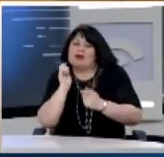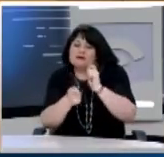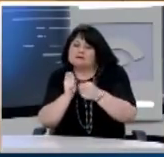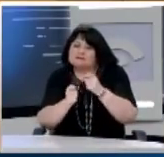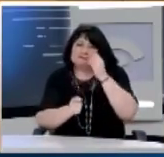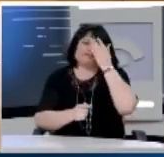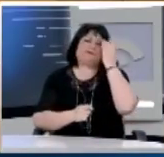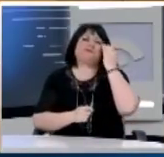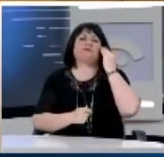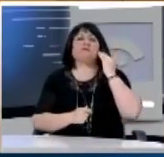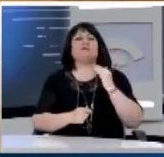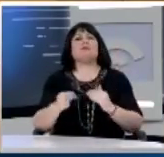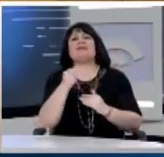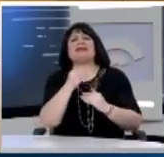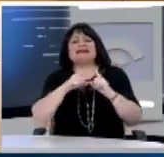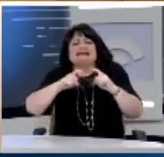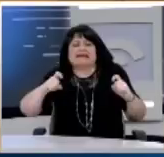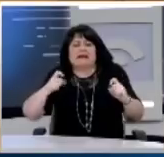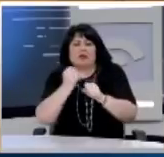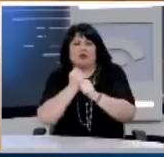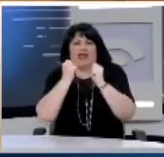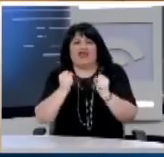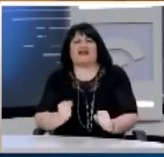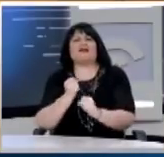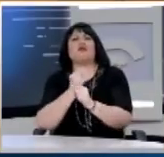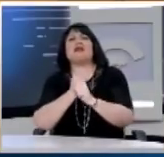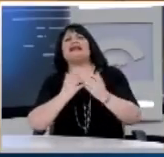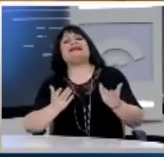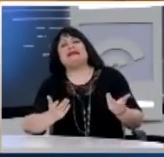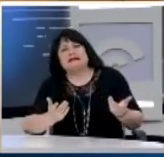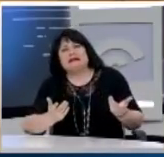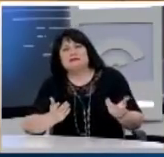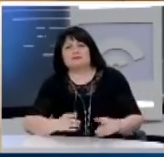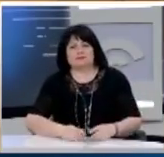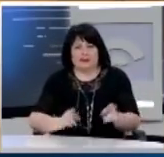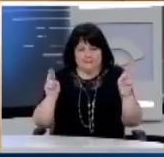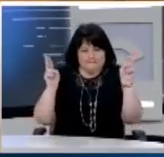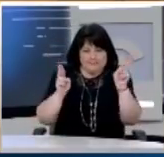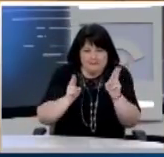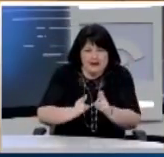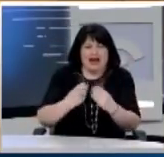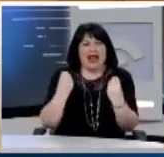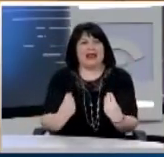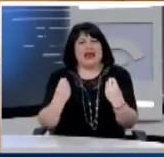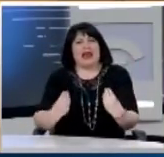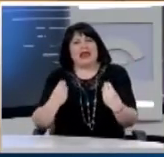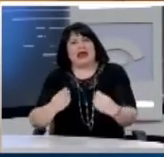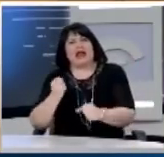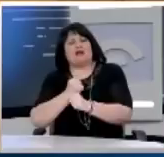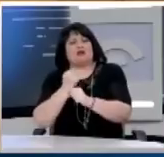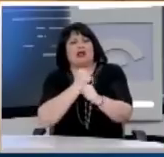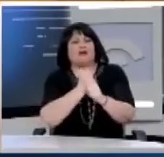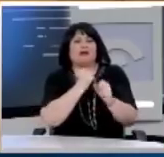Η φύση των δουλειών, της θέσης εργασίας, που όλο και συρρυκνώνονται οι καλές δουλειές για τις